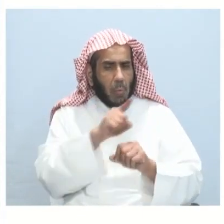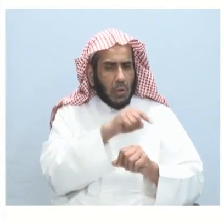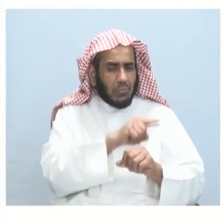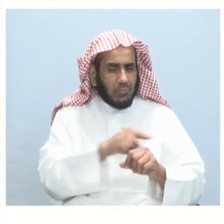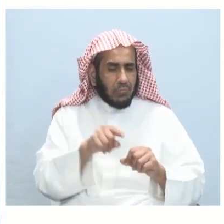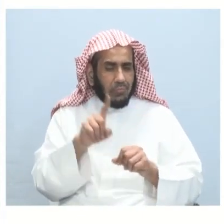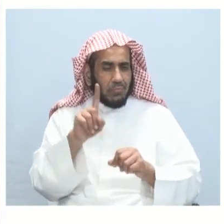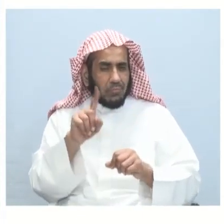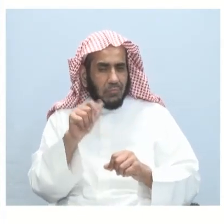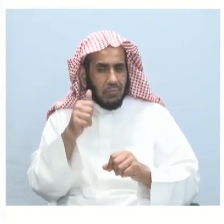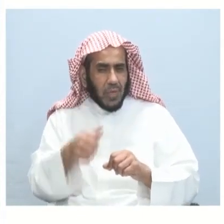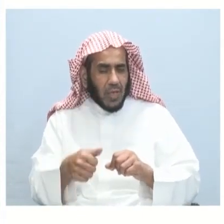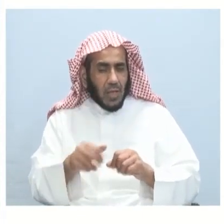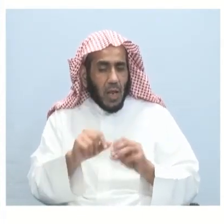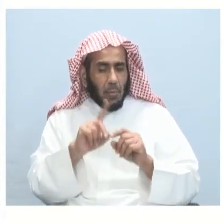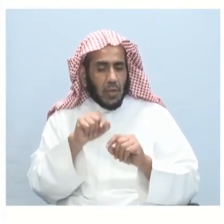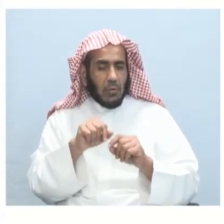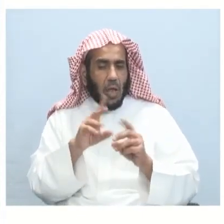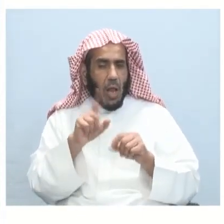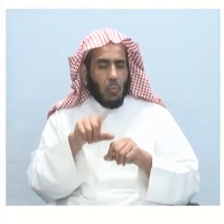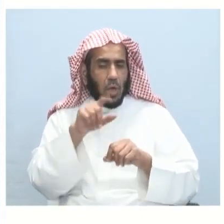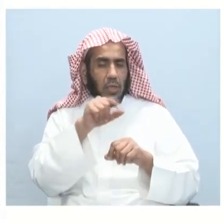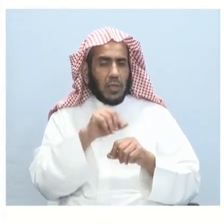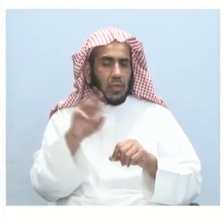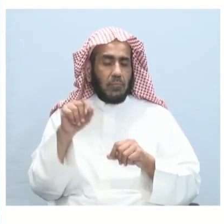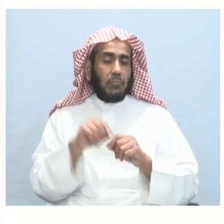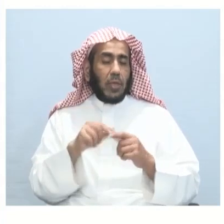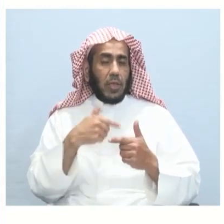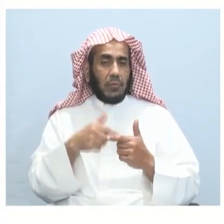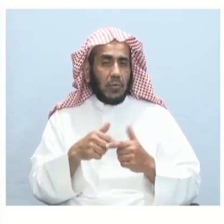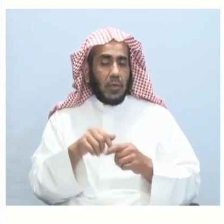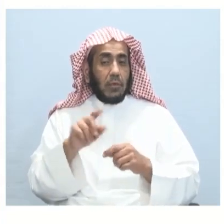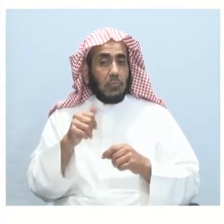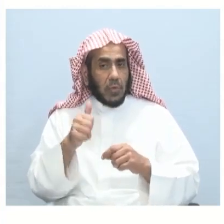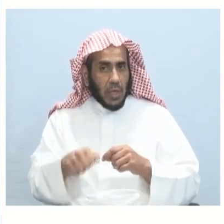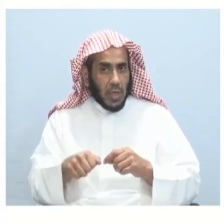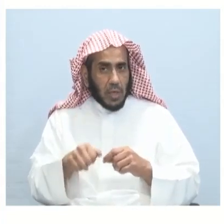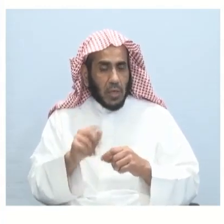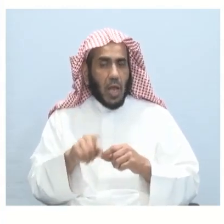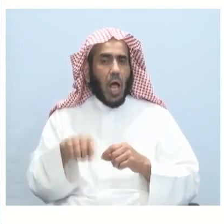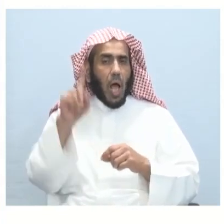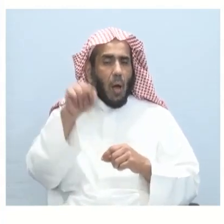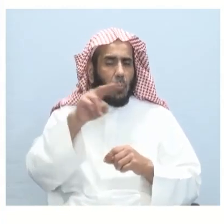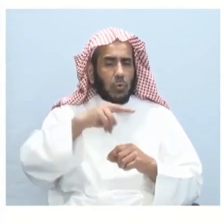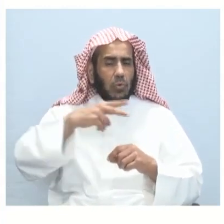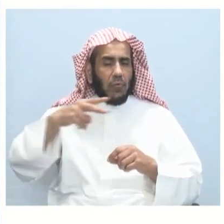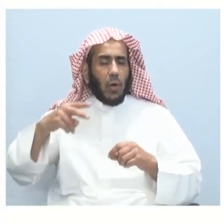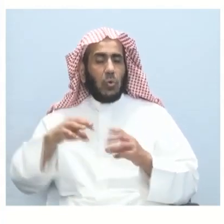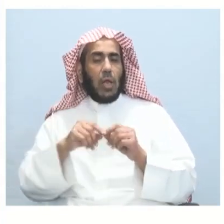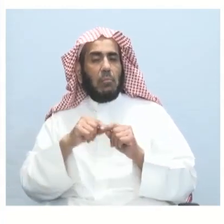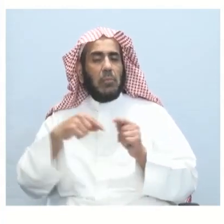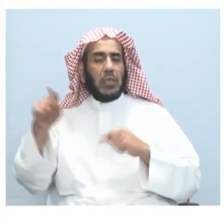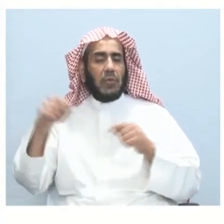نضغط على علامه تبويب المخططات بعد ذلك نضغط على عمودي متفاوت المسافات